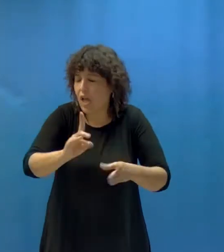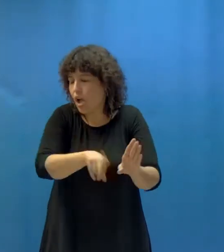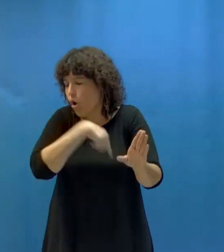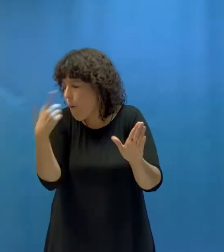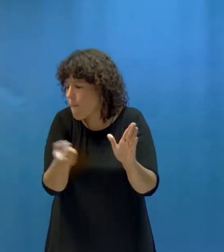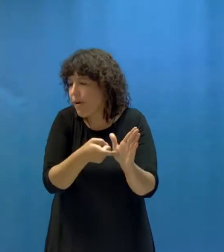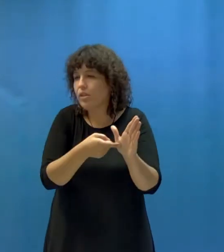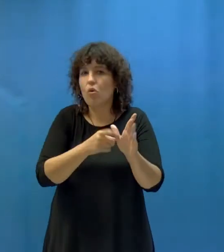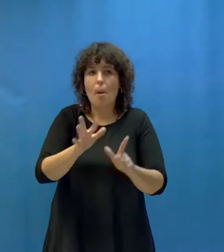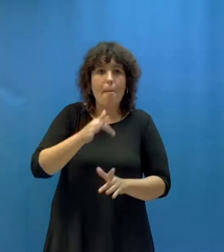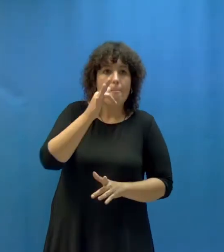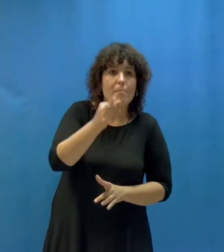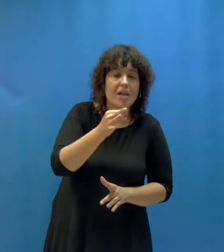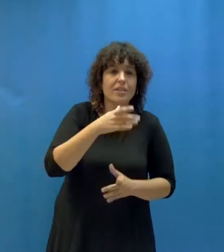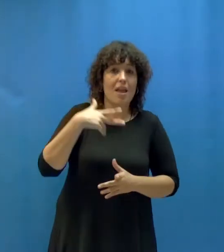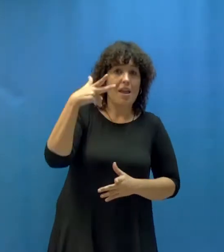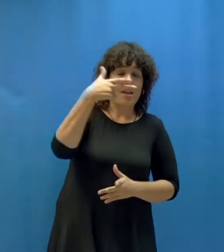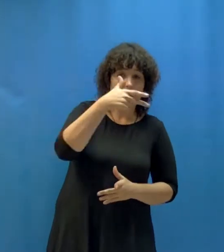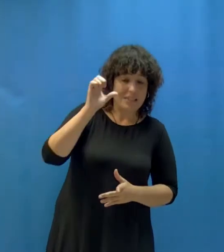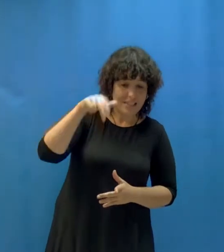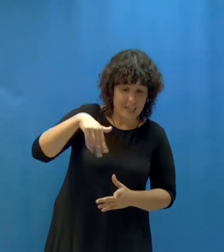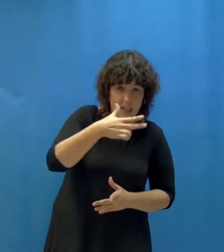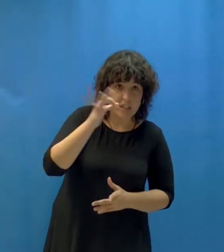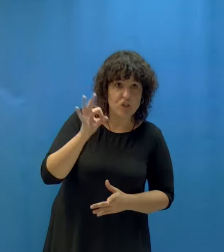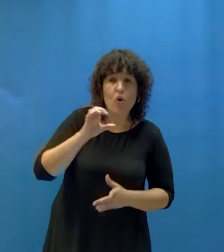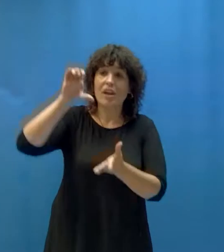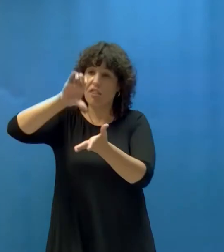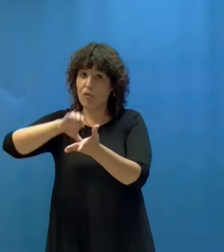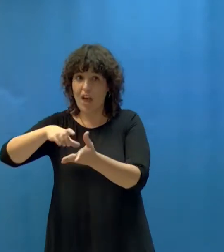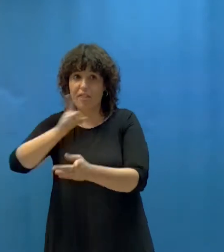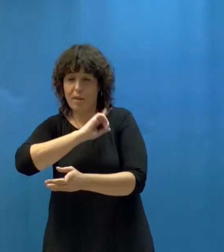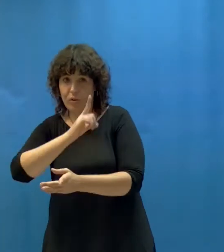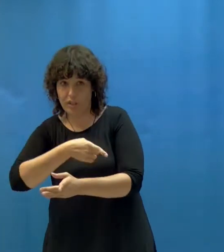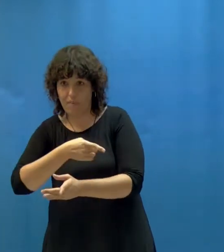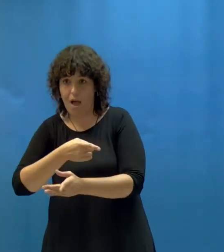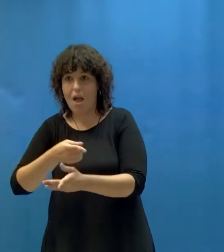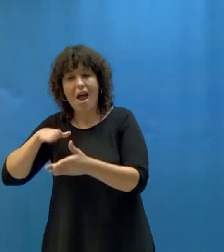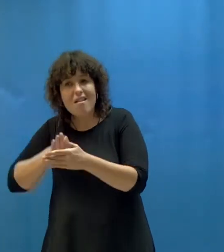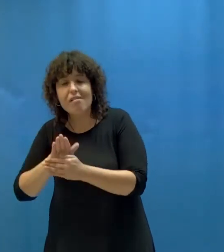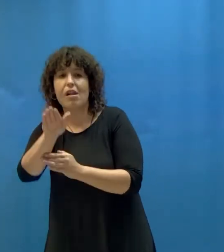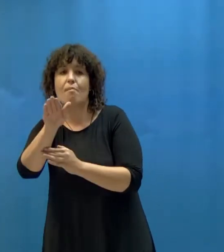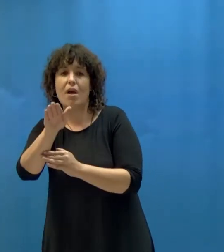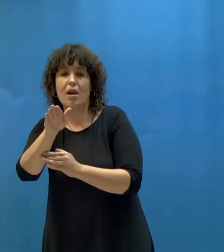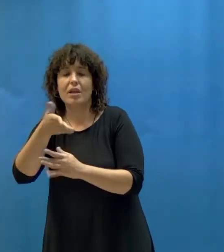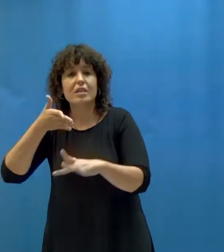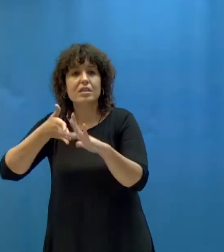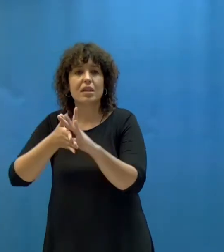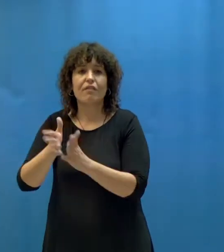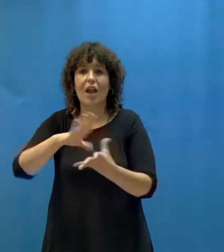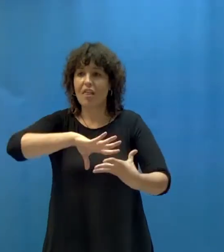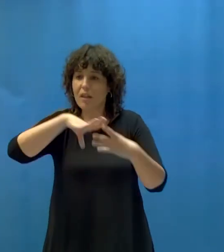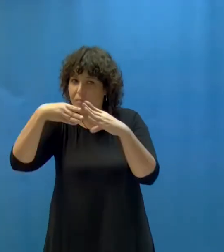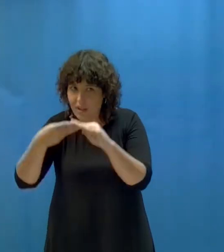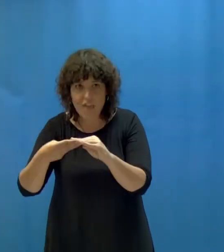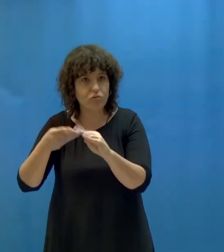i també hem connectat tot el Xenxo i la ciutat esportiva amb una gran rampa, permetent l'accessibilitat i unificant totes les instal·lacions.